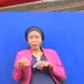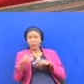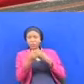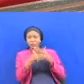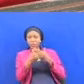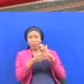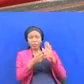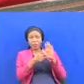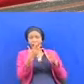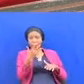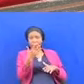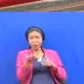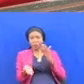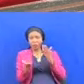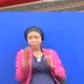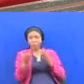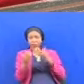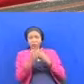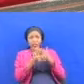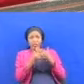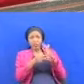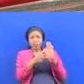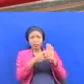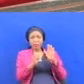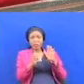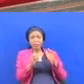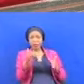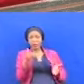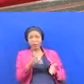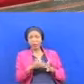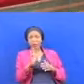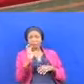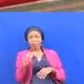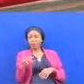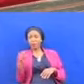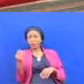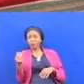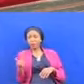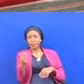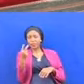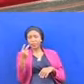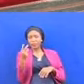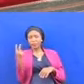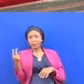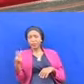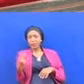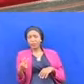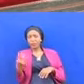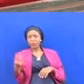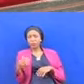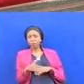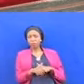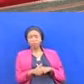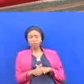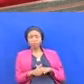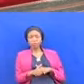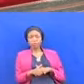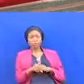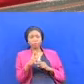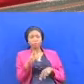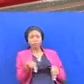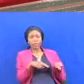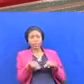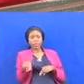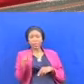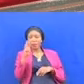nchi 80 iliyokuwa imeingia hadi kufikia mwaka fedha 2022-2023. Mikataba ya